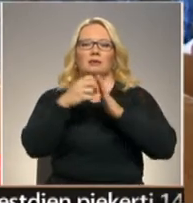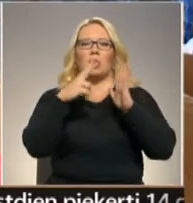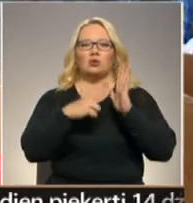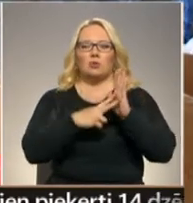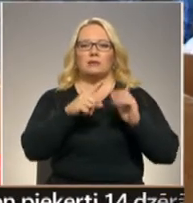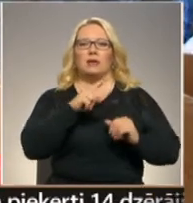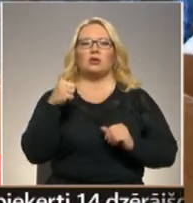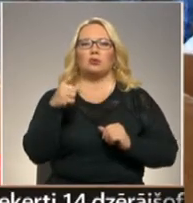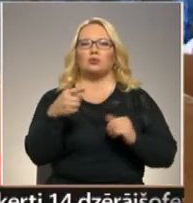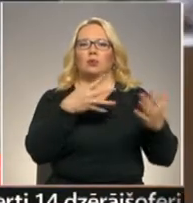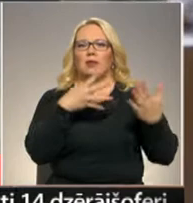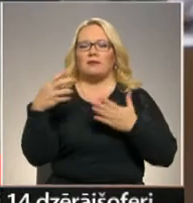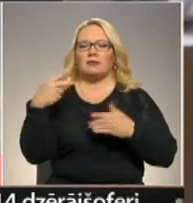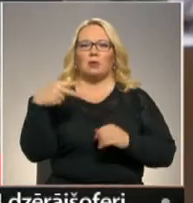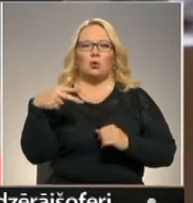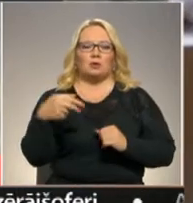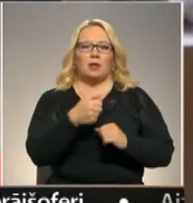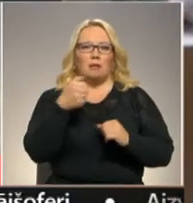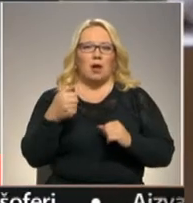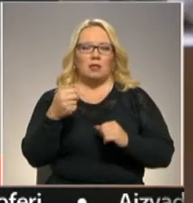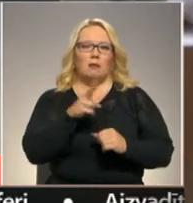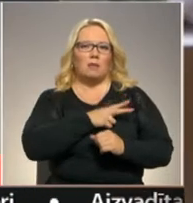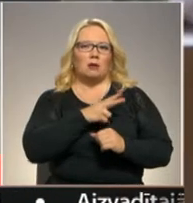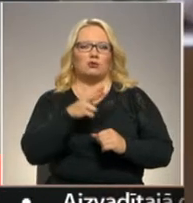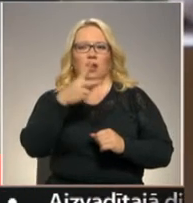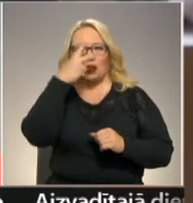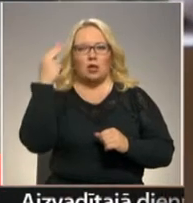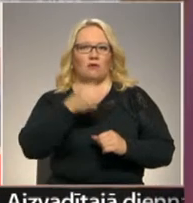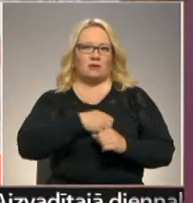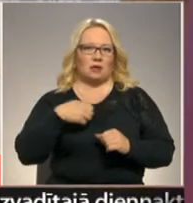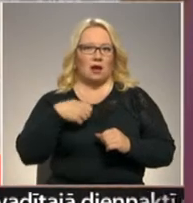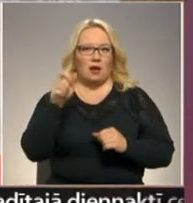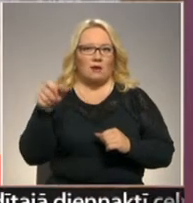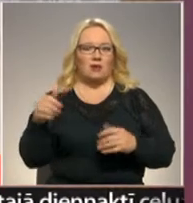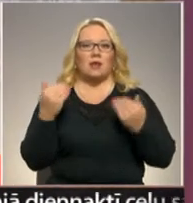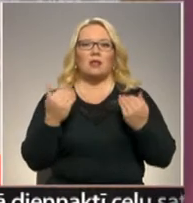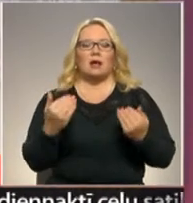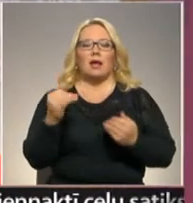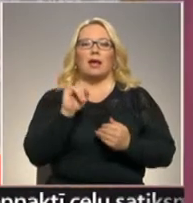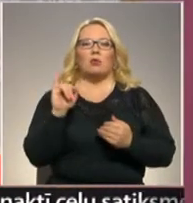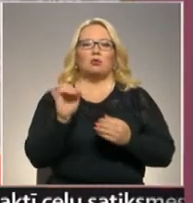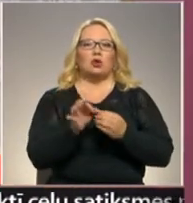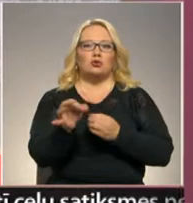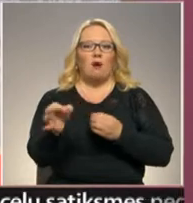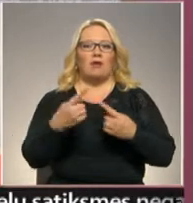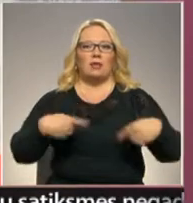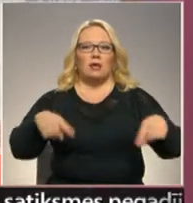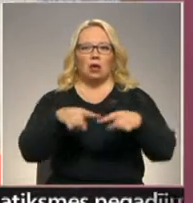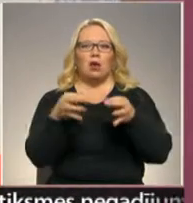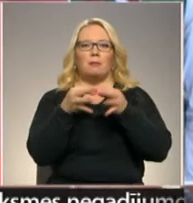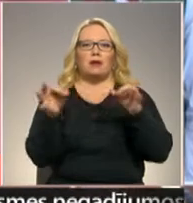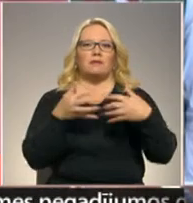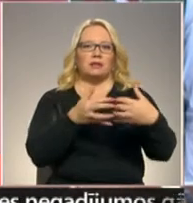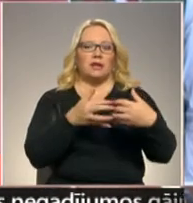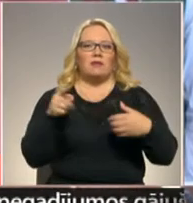1918. Līdz 1920. Gadam bojā gājušie Lietuvas karavīri. Tagadējā Ilūkstes novada teritorijā brīvības